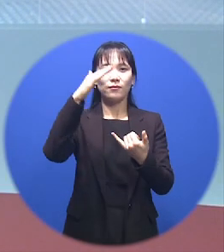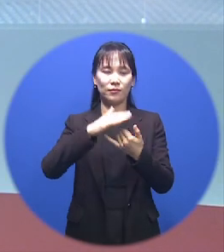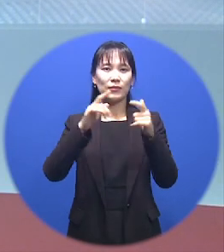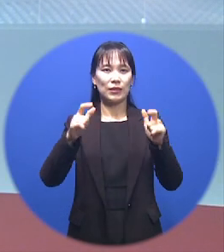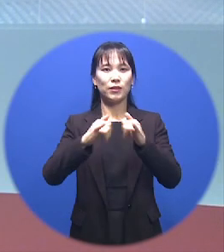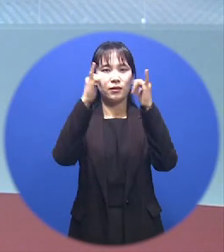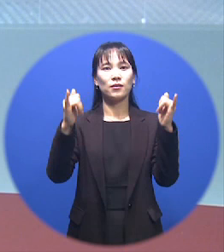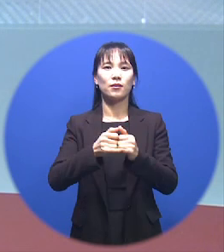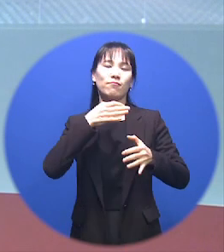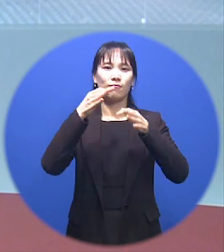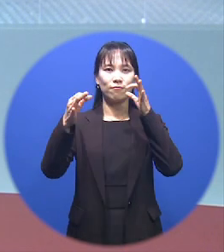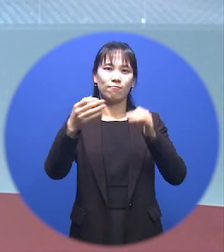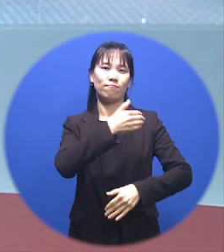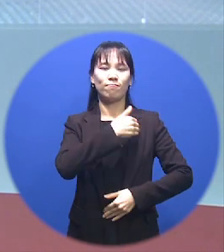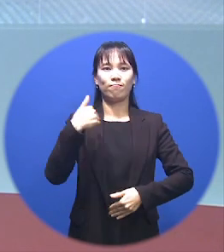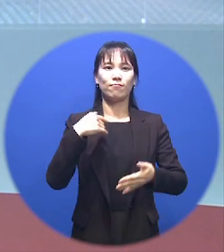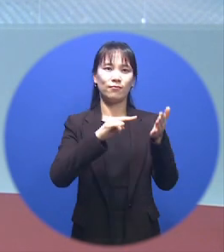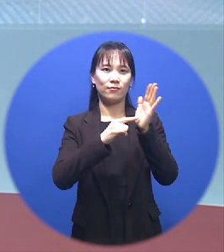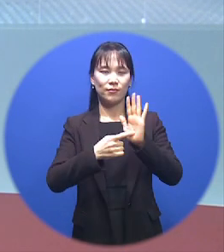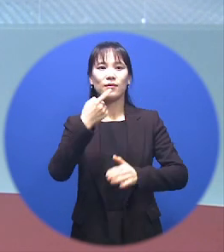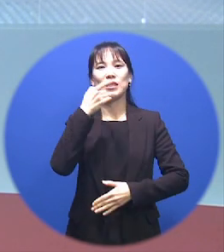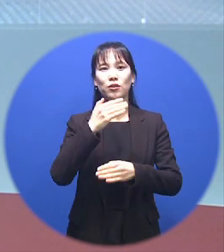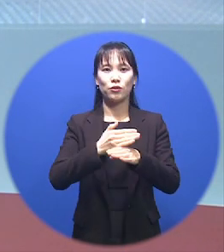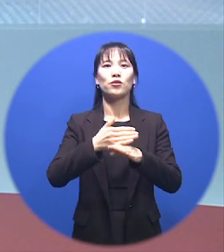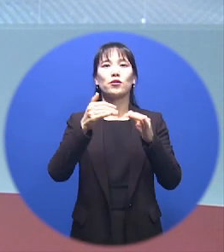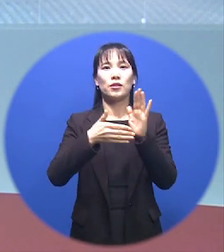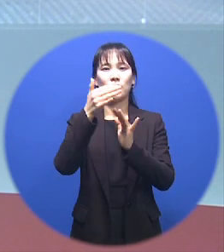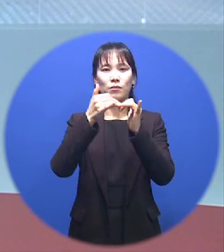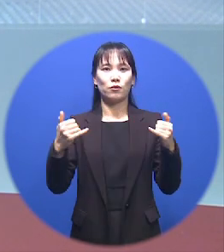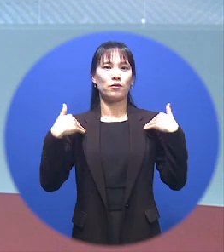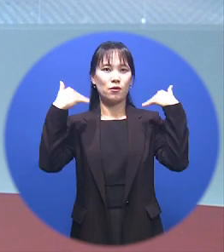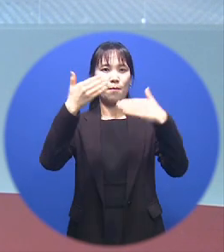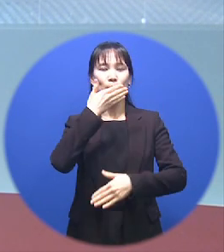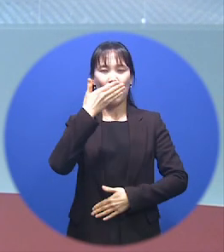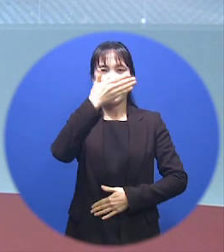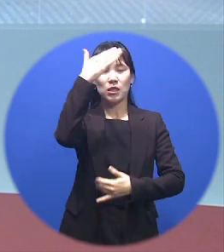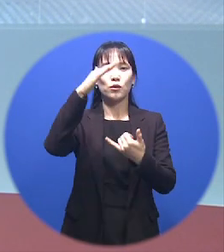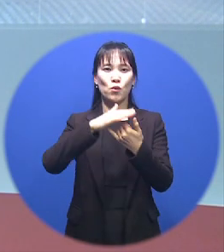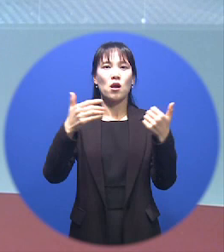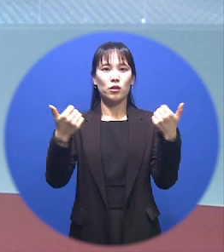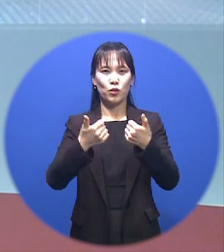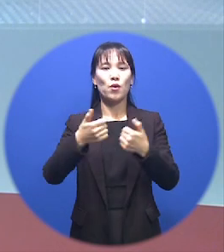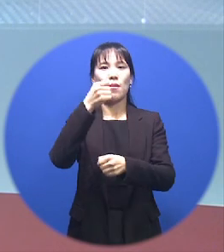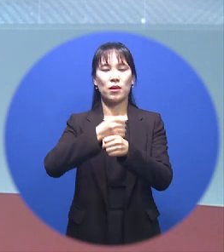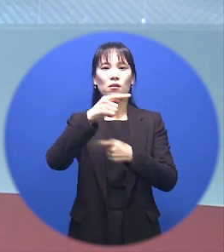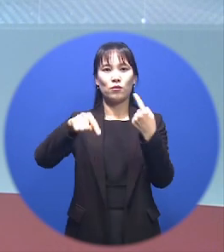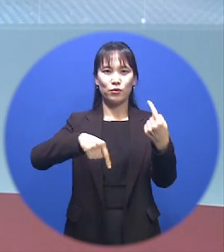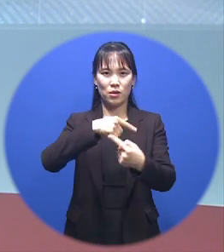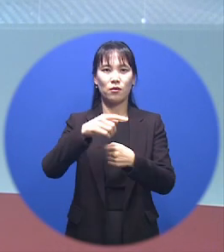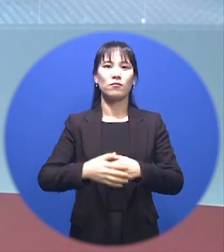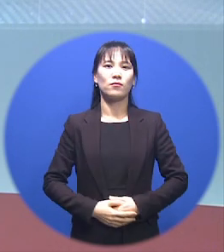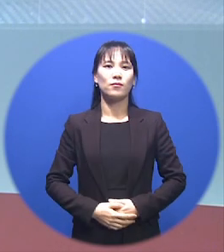은평구는 청소년들이 지역사회에 목소리를 당당히 드러내는 민주시민으로 성장할 수 있도록 청소년의회를